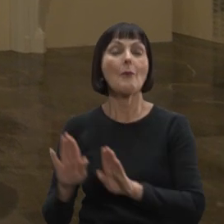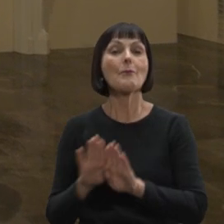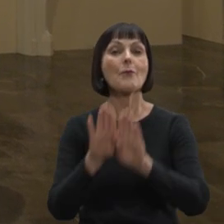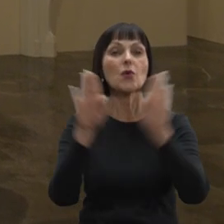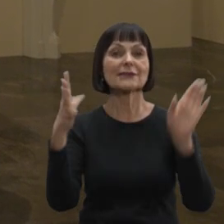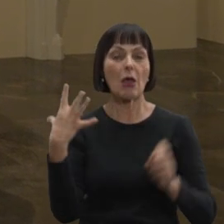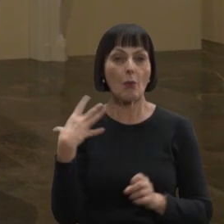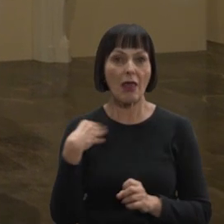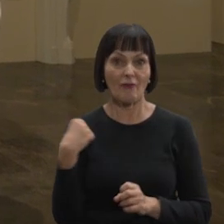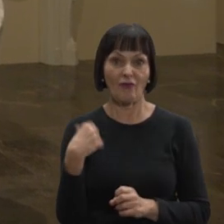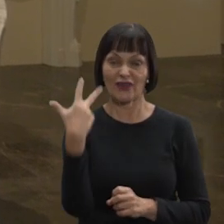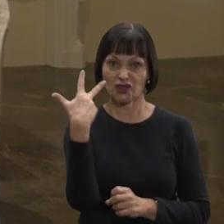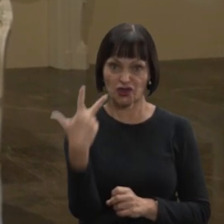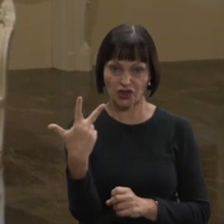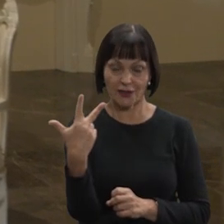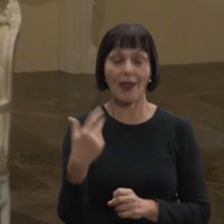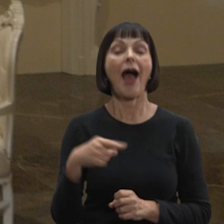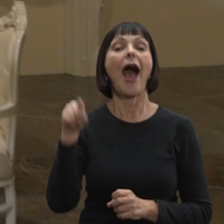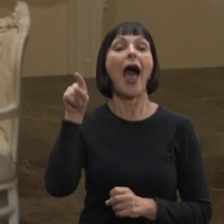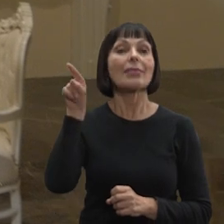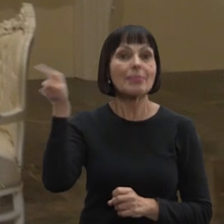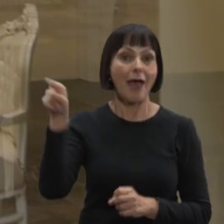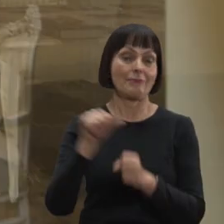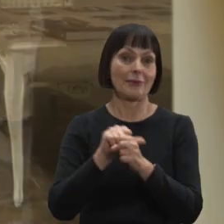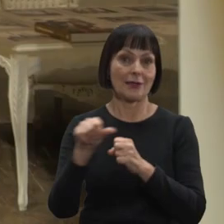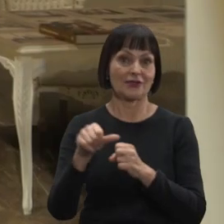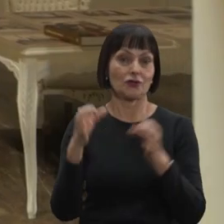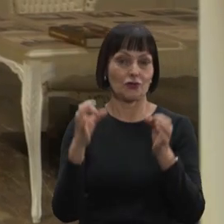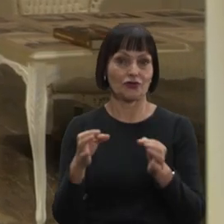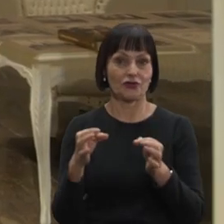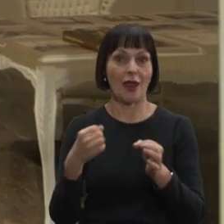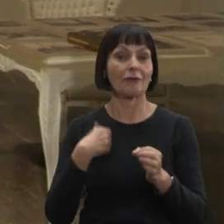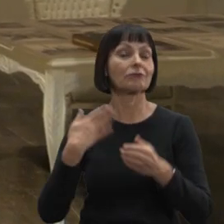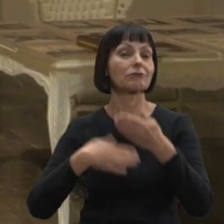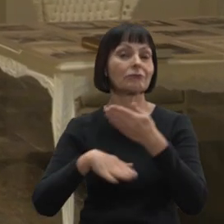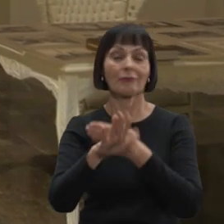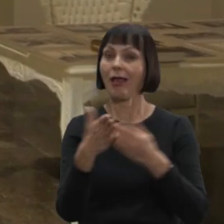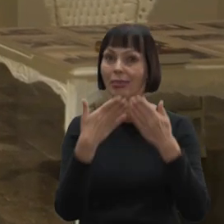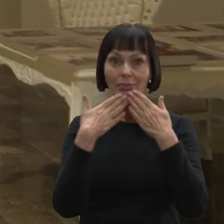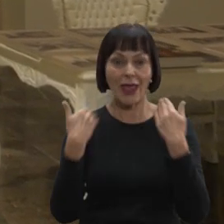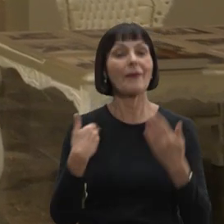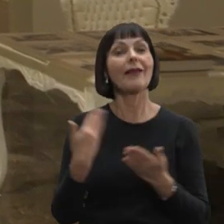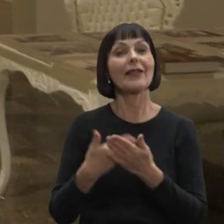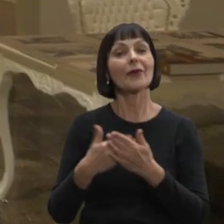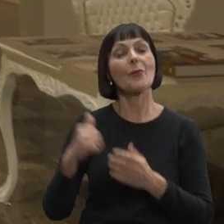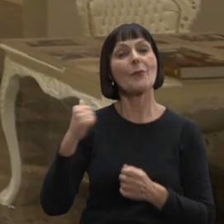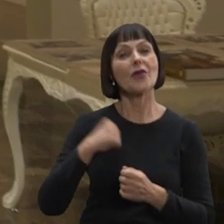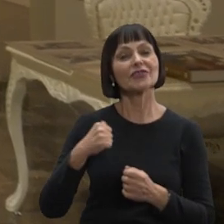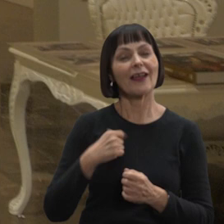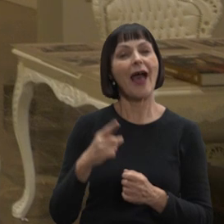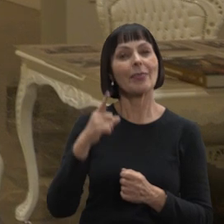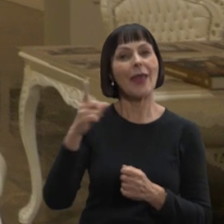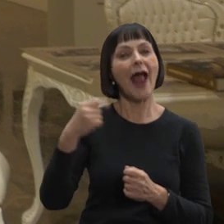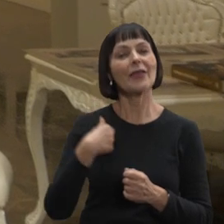muzeów lwowskich, do trzech muzeów lwowskich i tam do dziś się znajdują, nie są eksponowane, dlatego że czekają nadal